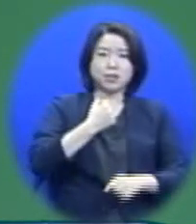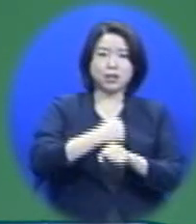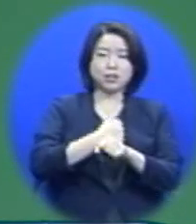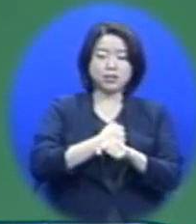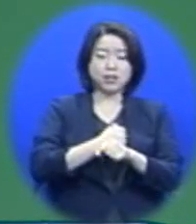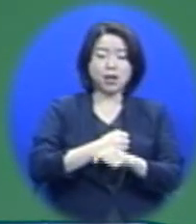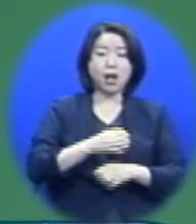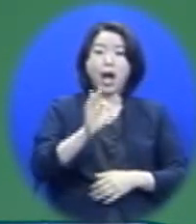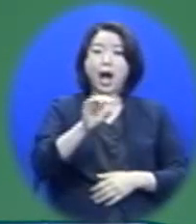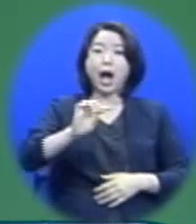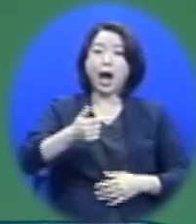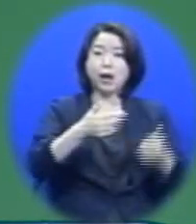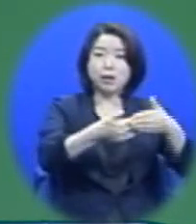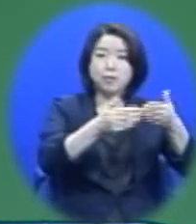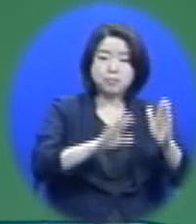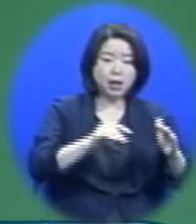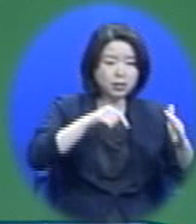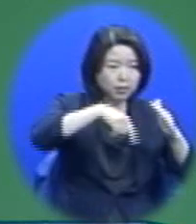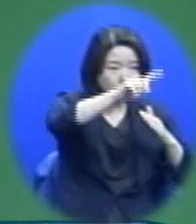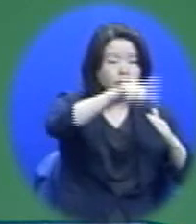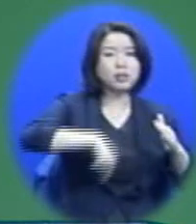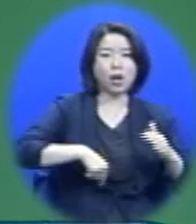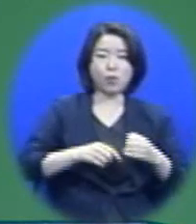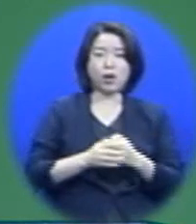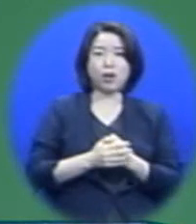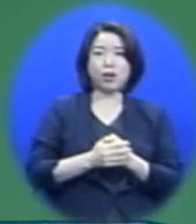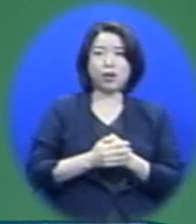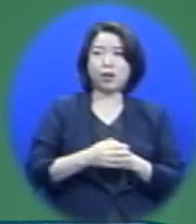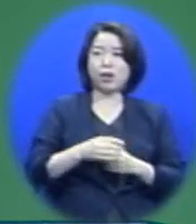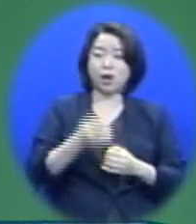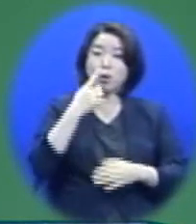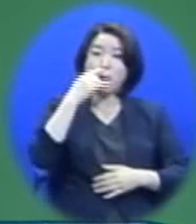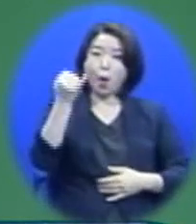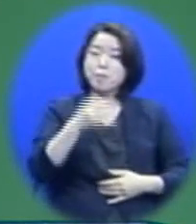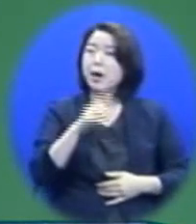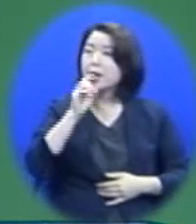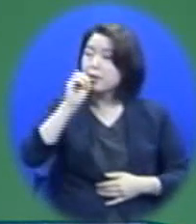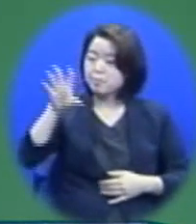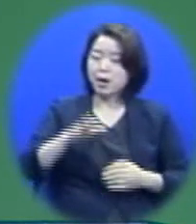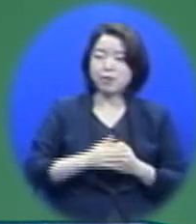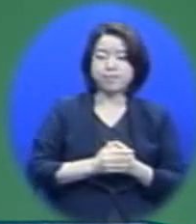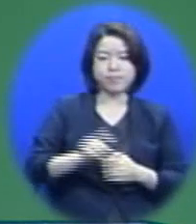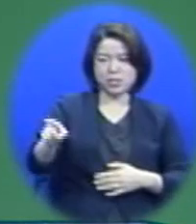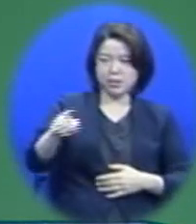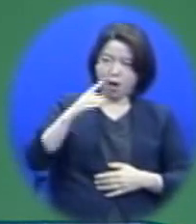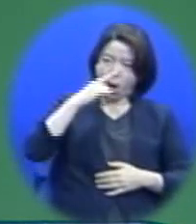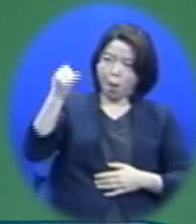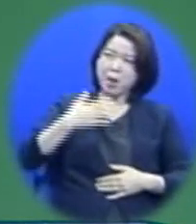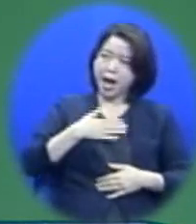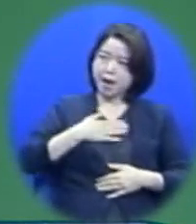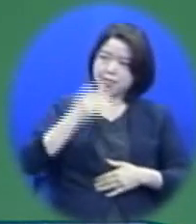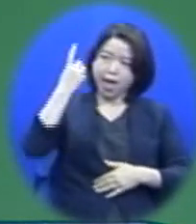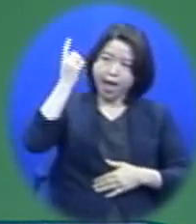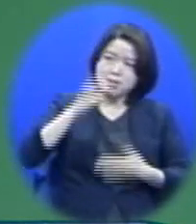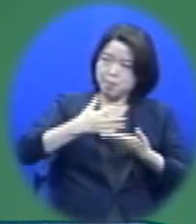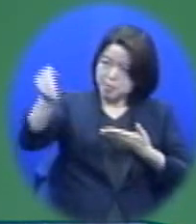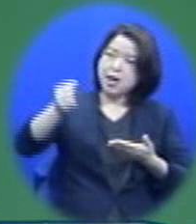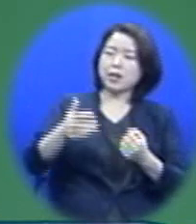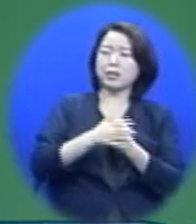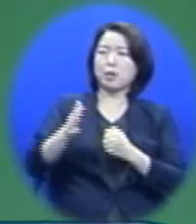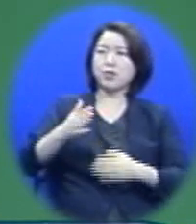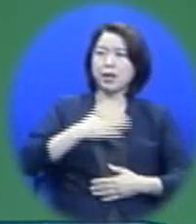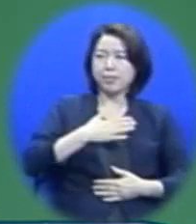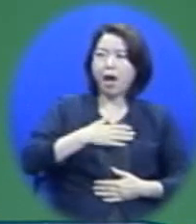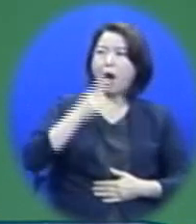안방에 들어갔다가 나오더래요. 그러면서 하는 이야기가 엄마가 내 휴대폰을 빼앗았기 때문에 나는 엄마가